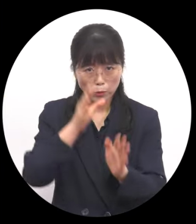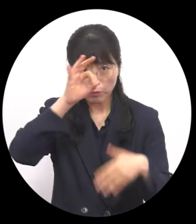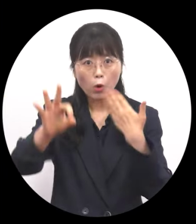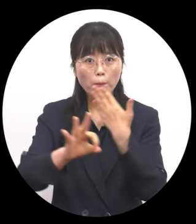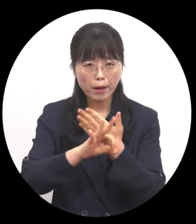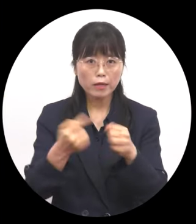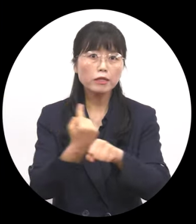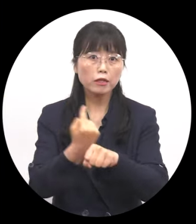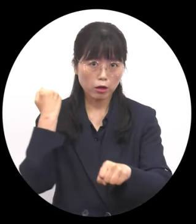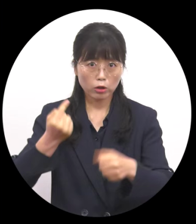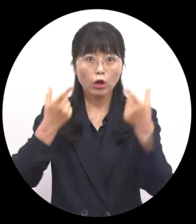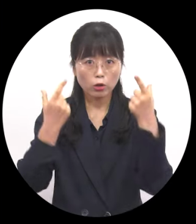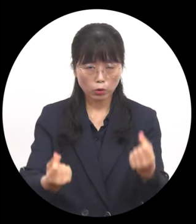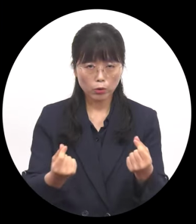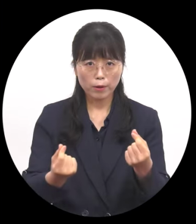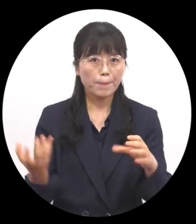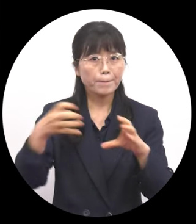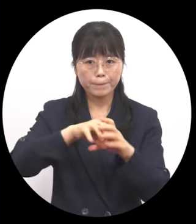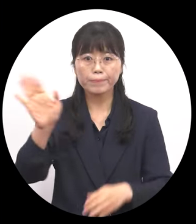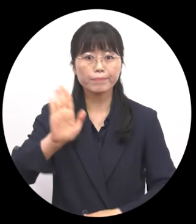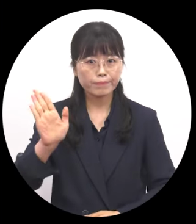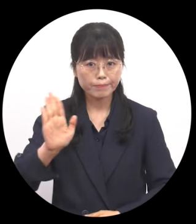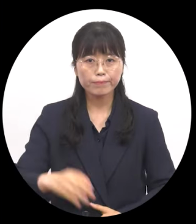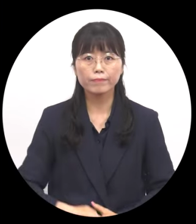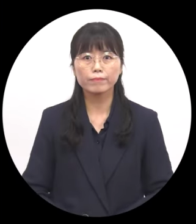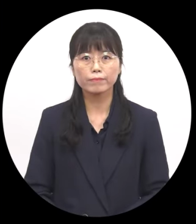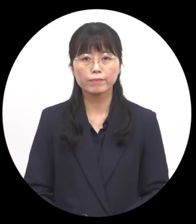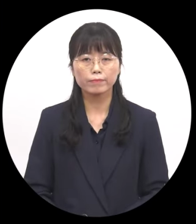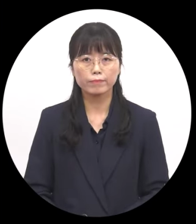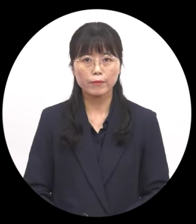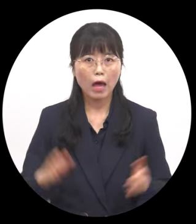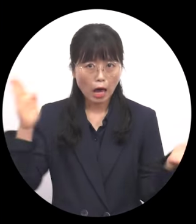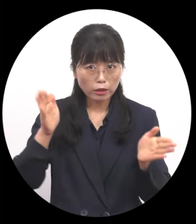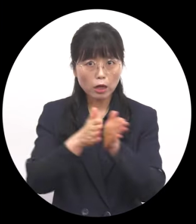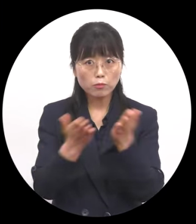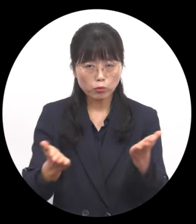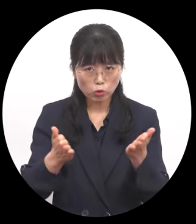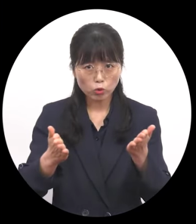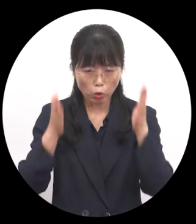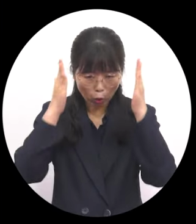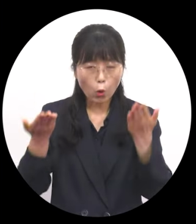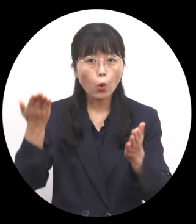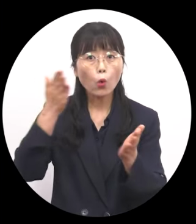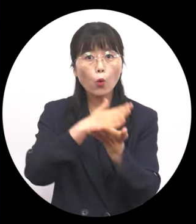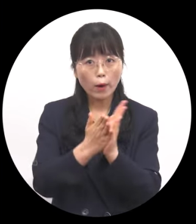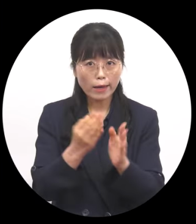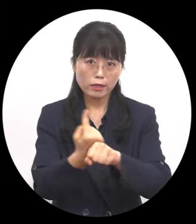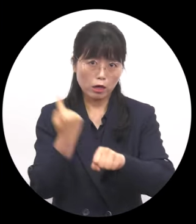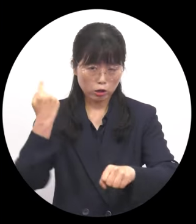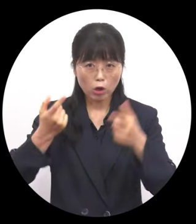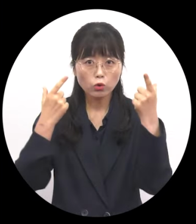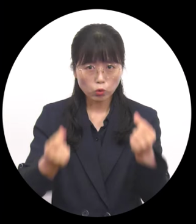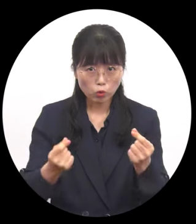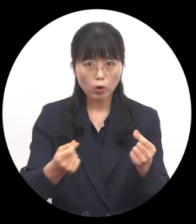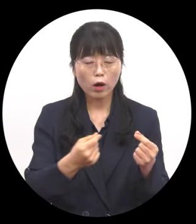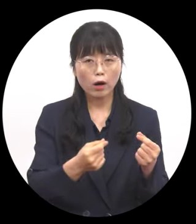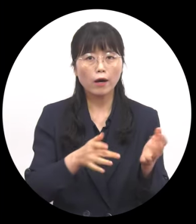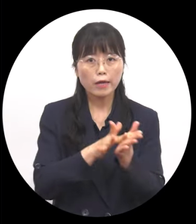경우에는 전년도와 동일하게 반영하지 않고요. 학생부 반영 교과도 전년도와